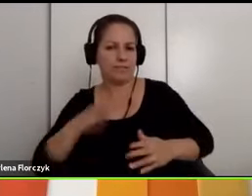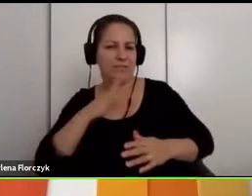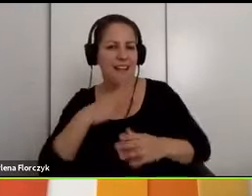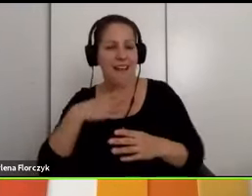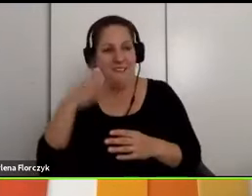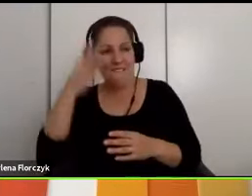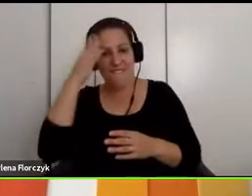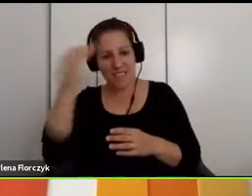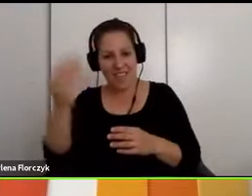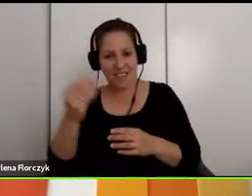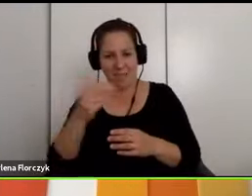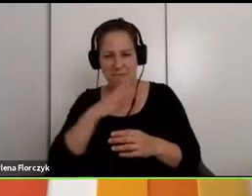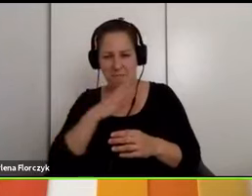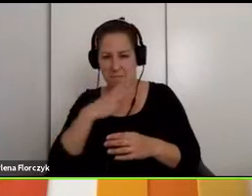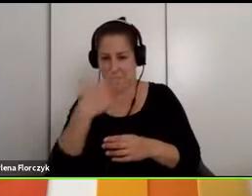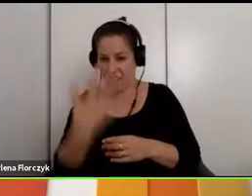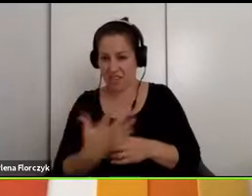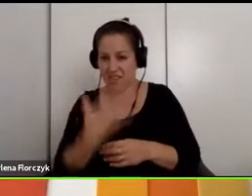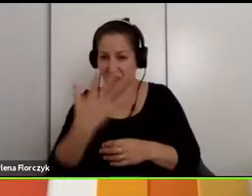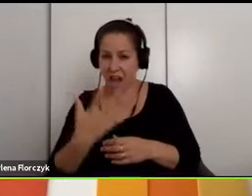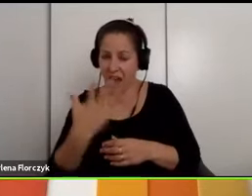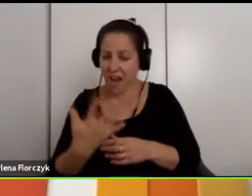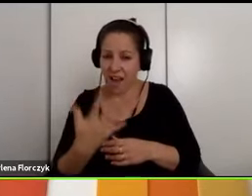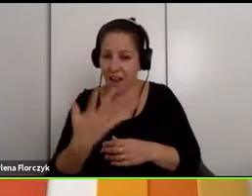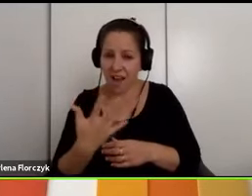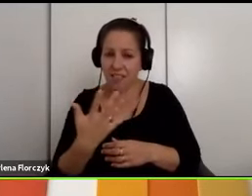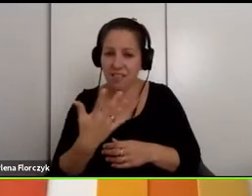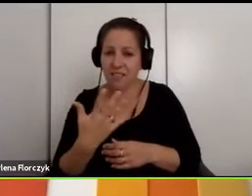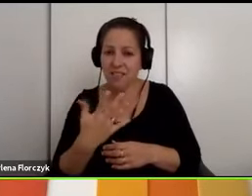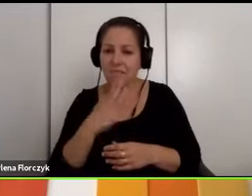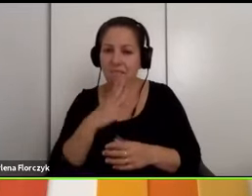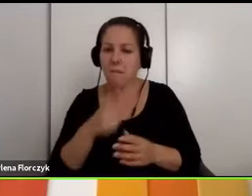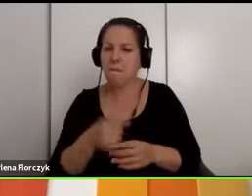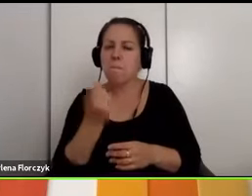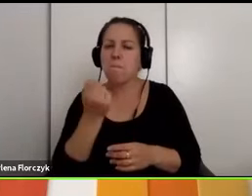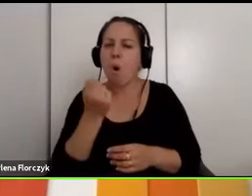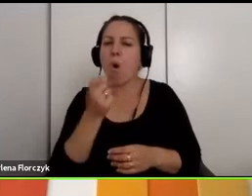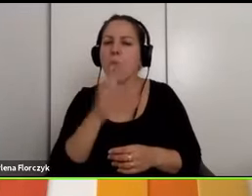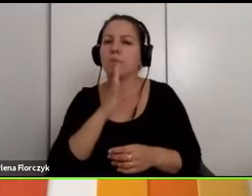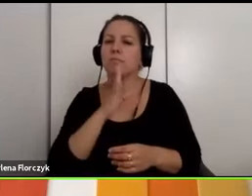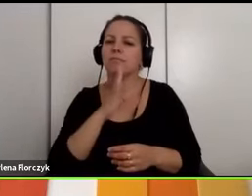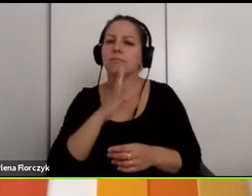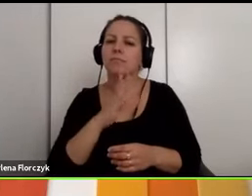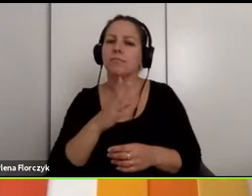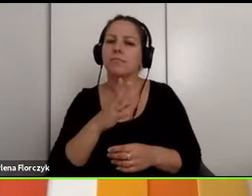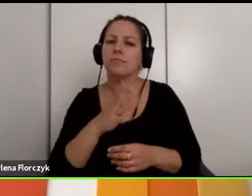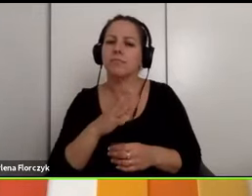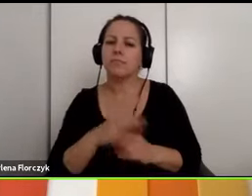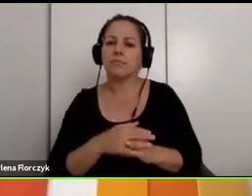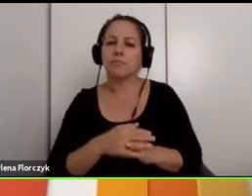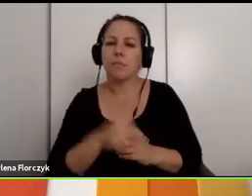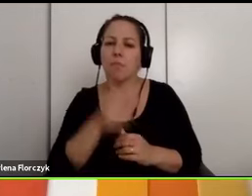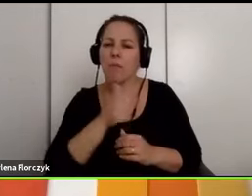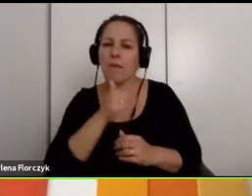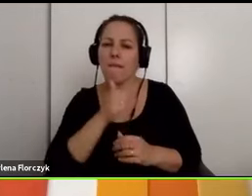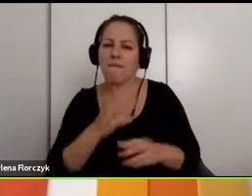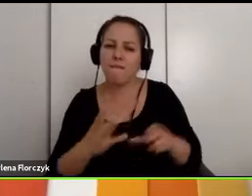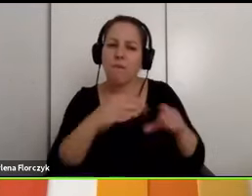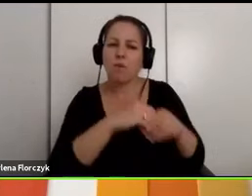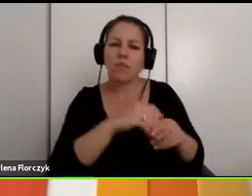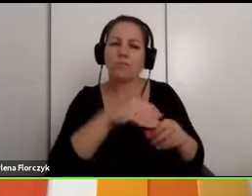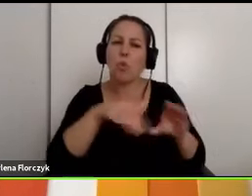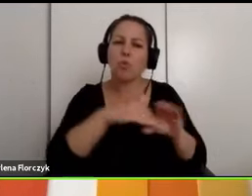że stanęliśmy na 5 latach, które są takim momentem, w którym już jakby próbujemy włączać